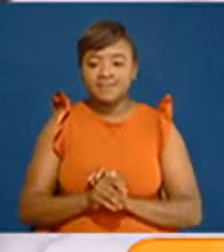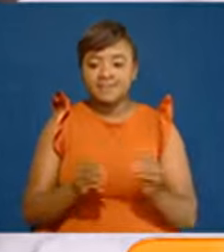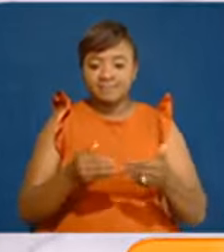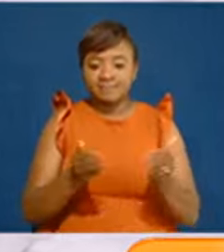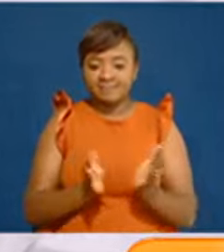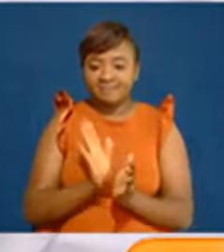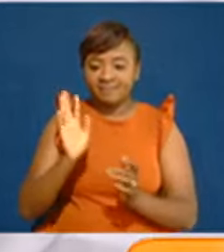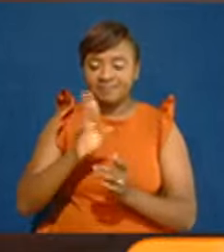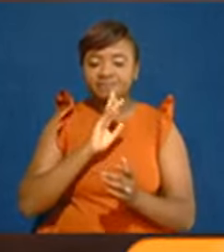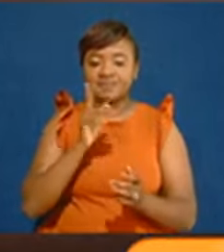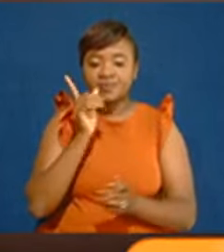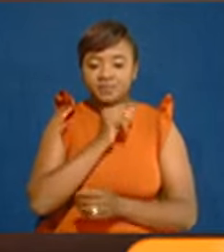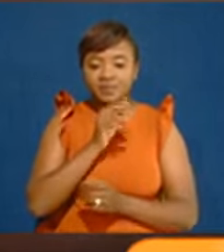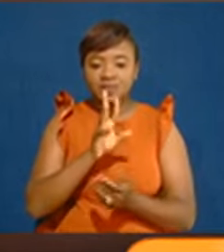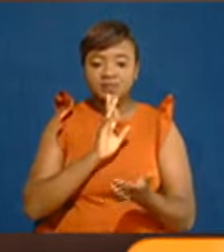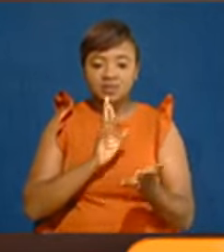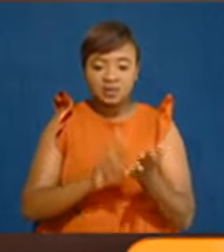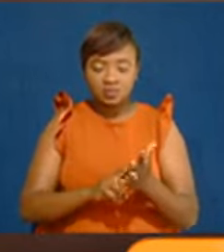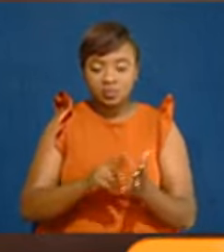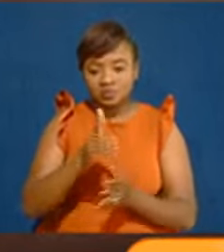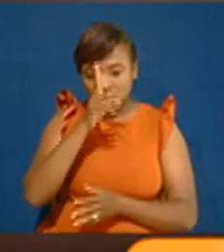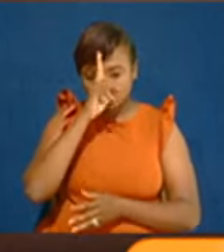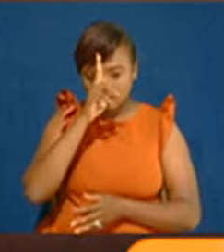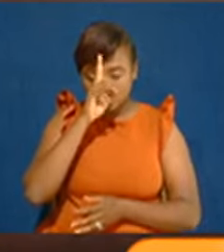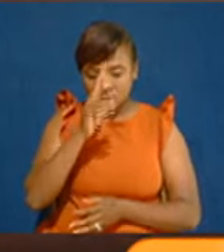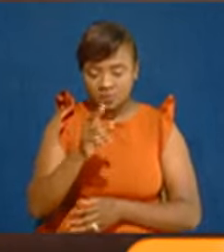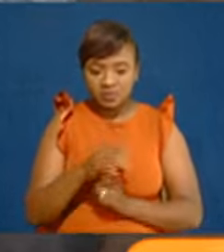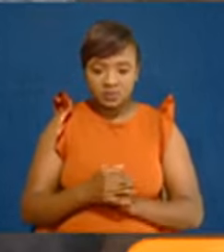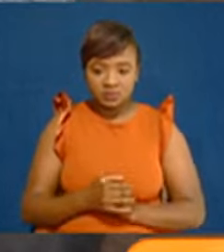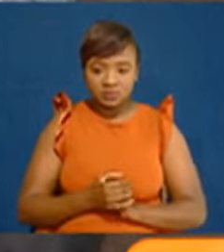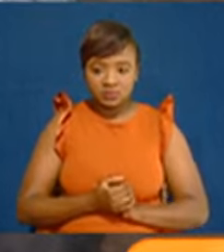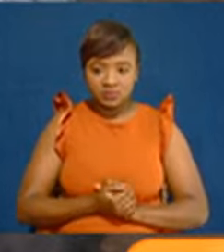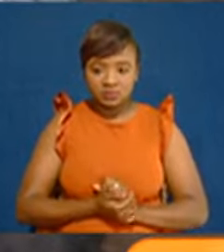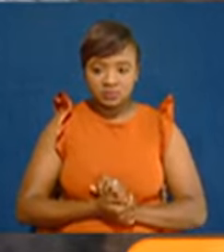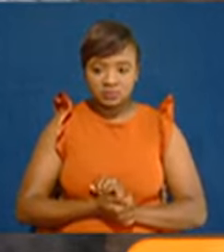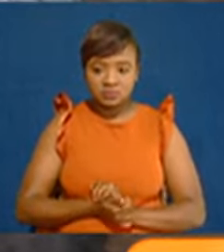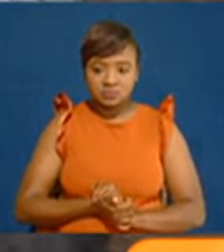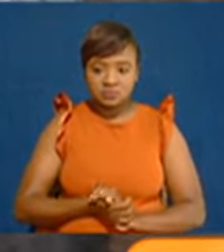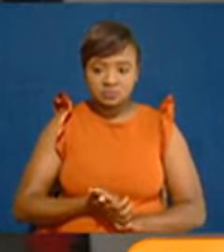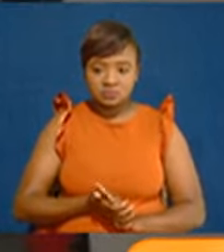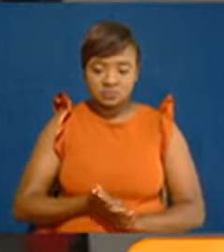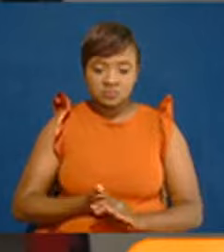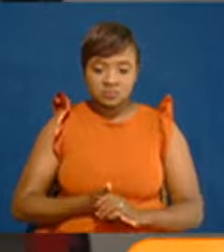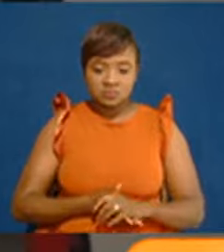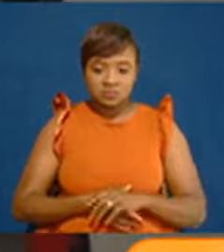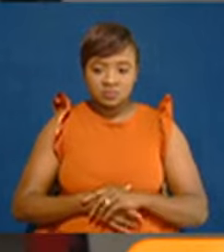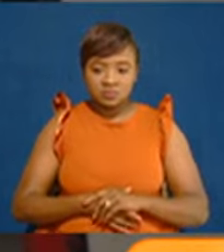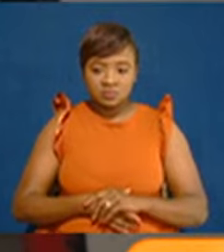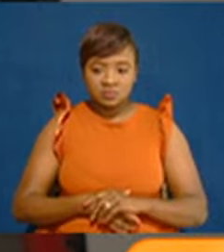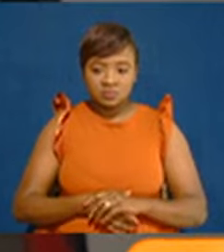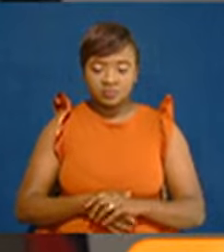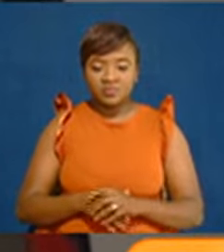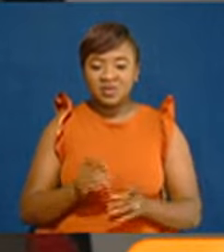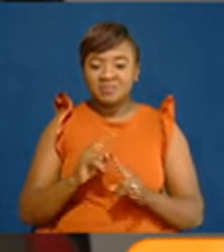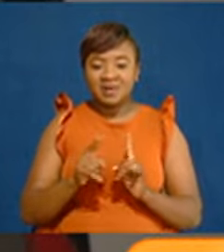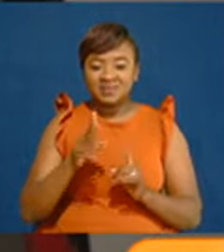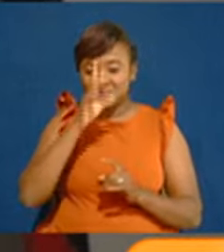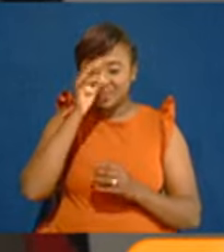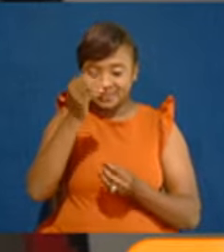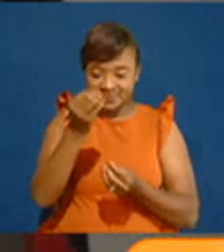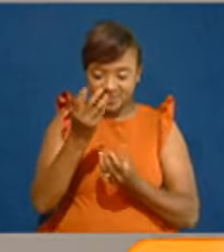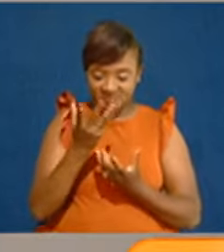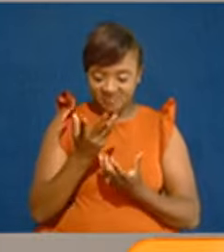ilipiga ripoti katika kituo cha polisi cha Case mjini Juja, lakini hakuna habari yoyote ya polisi waliopokea kufikia